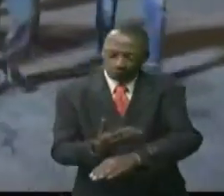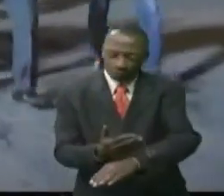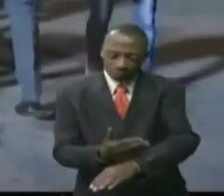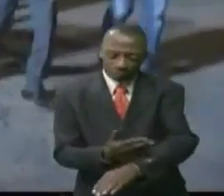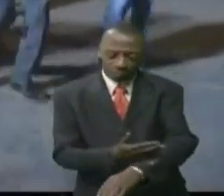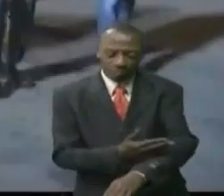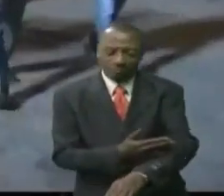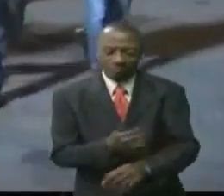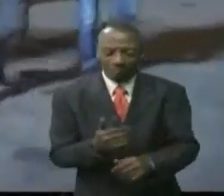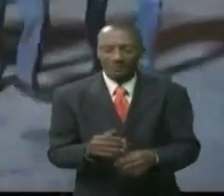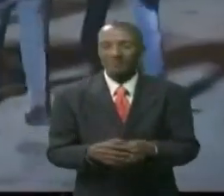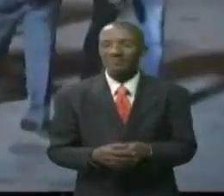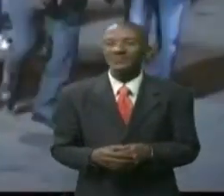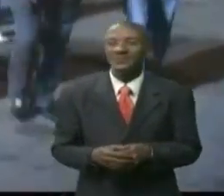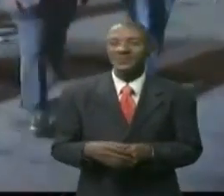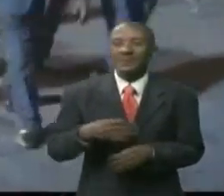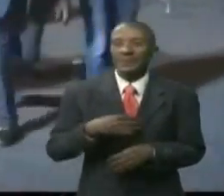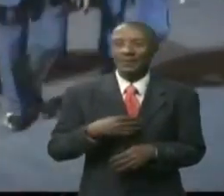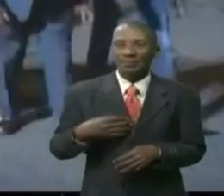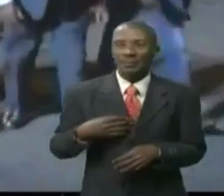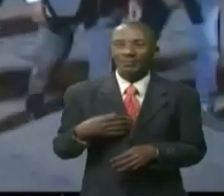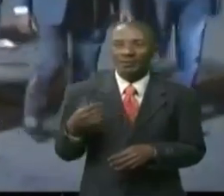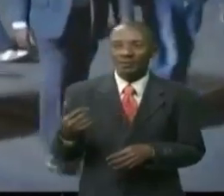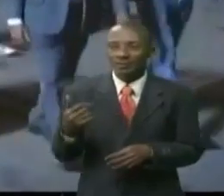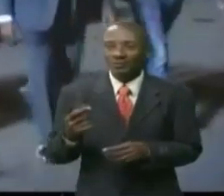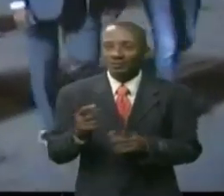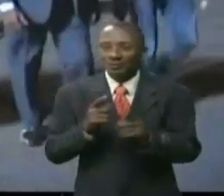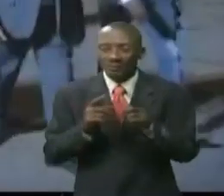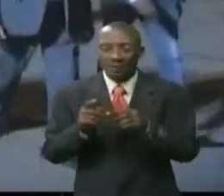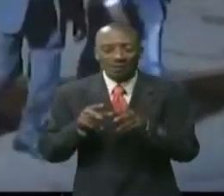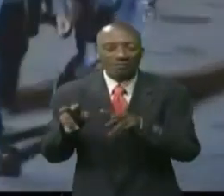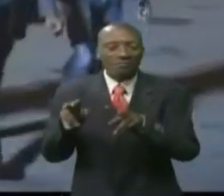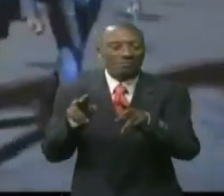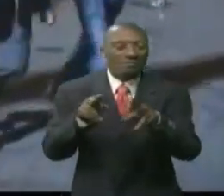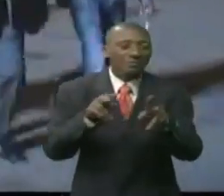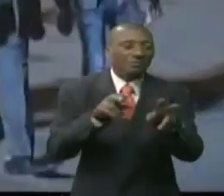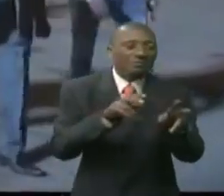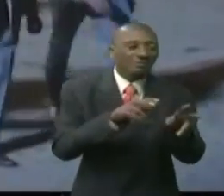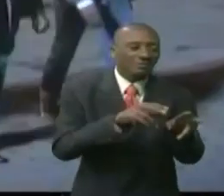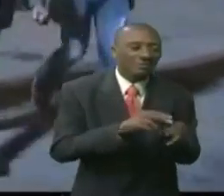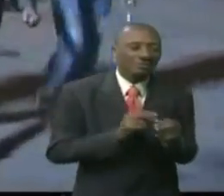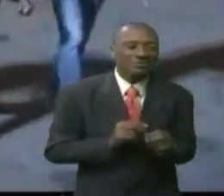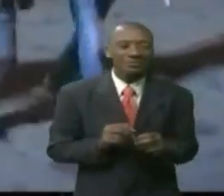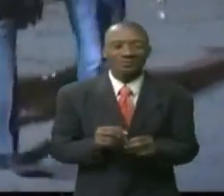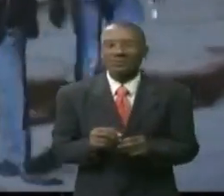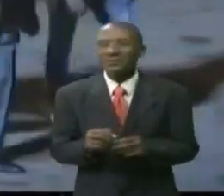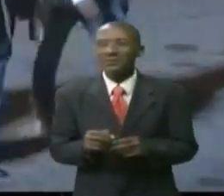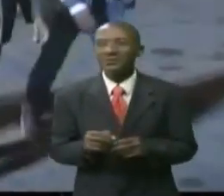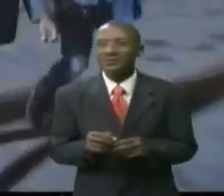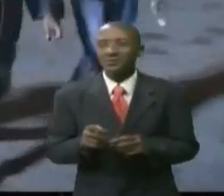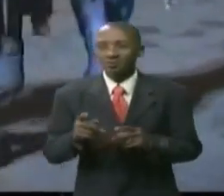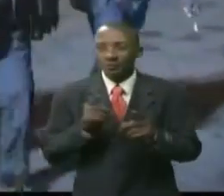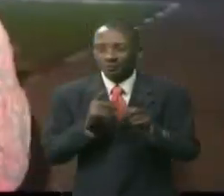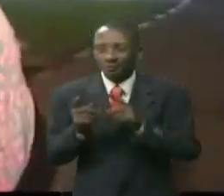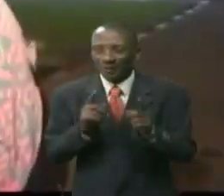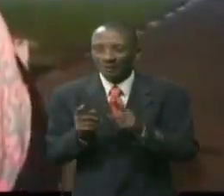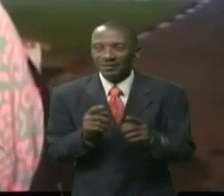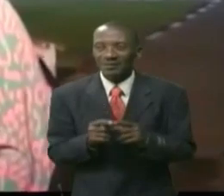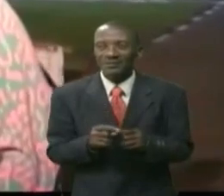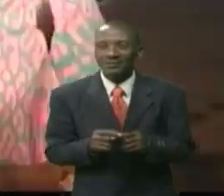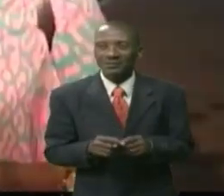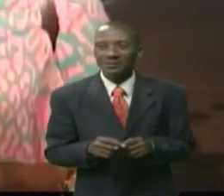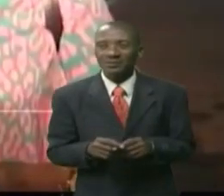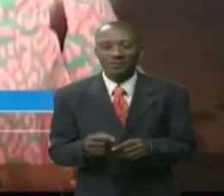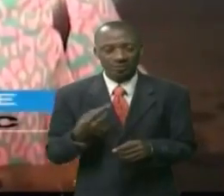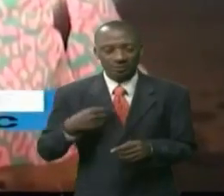qui est pour nous une source très importante de de de recettes et donc c'est et un peu toutes ces questions que nous sommes venus évoquer